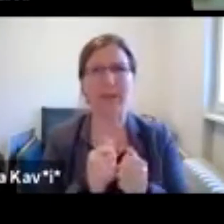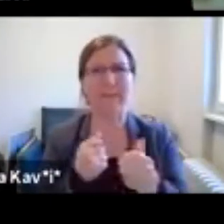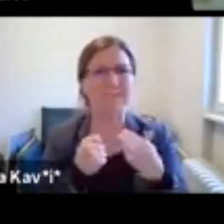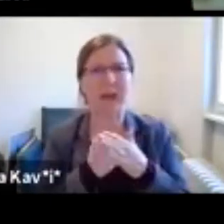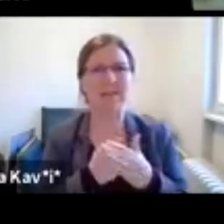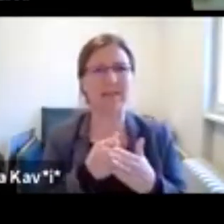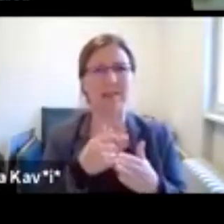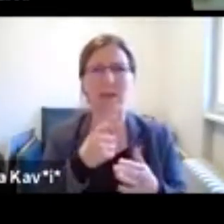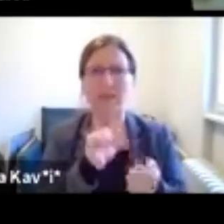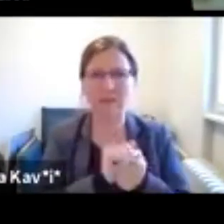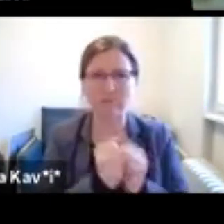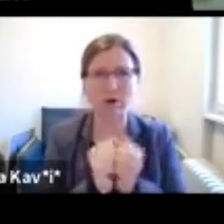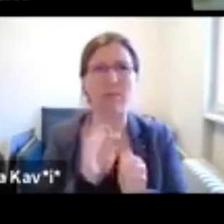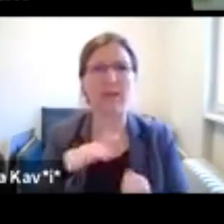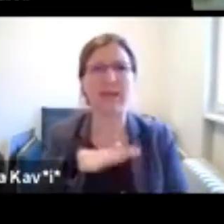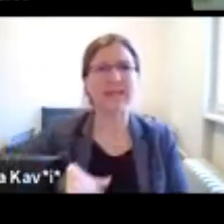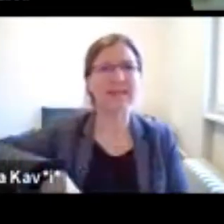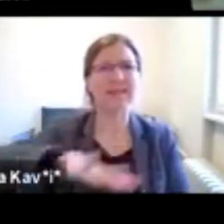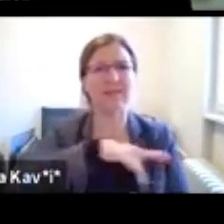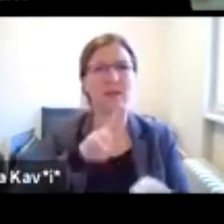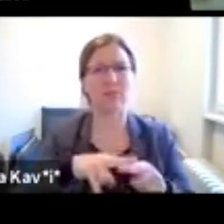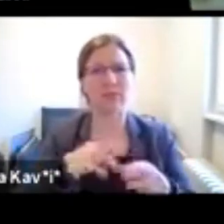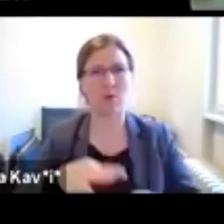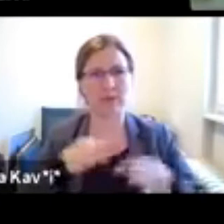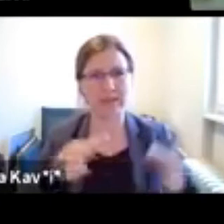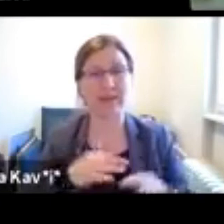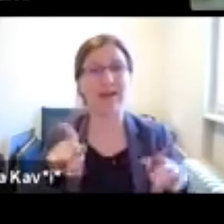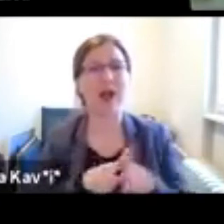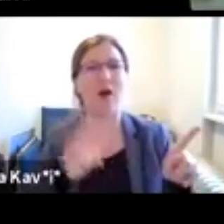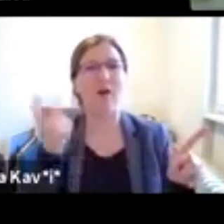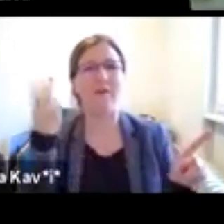svi ostali zdravi i kako bi, kao što je rekla Višnja,